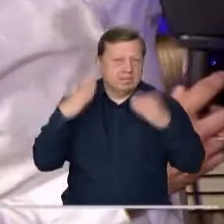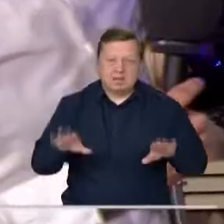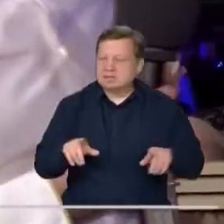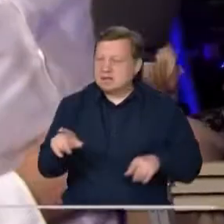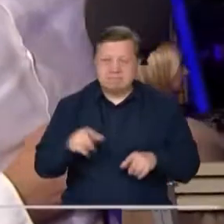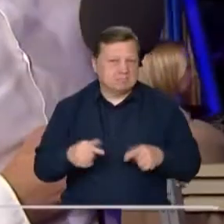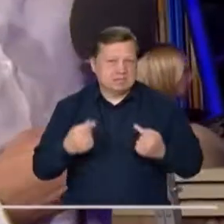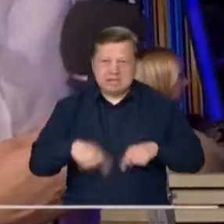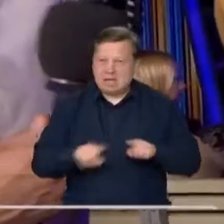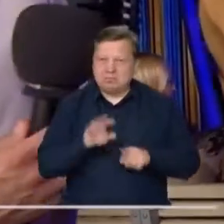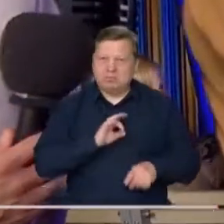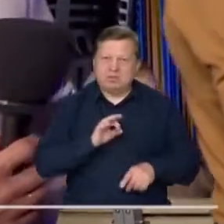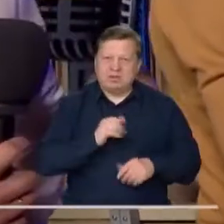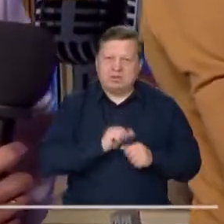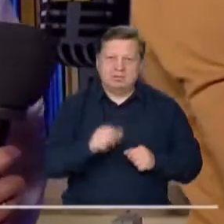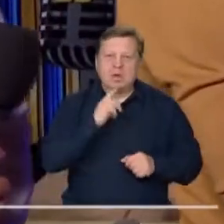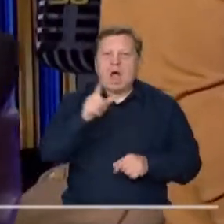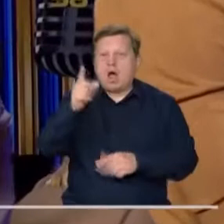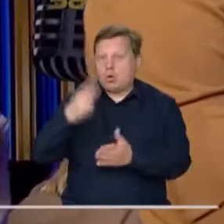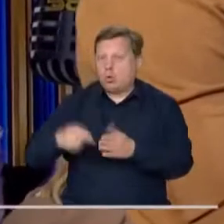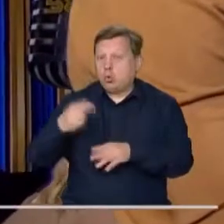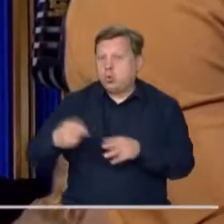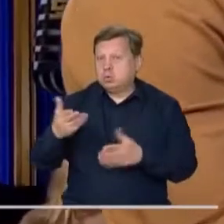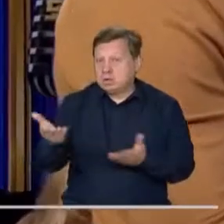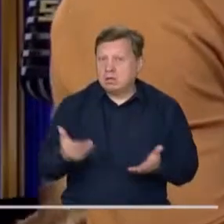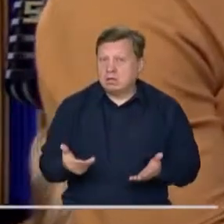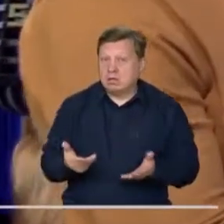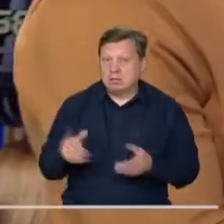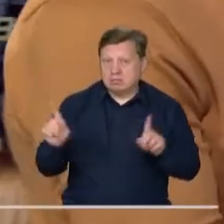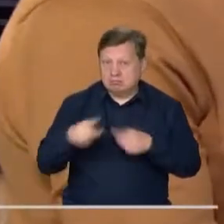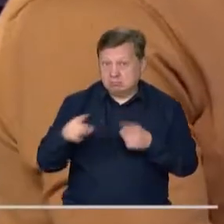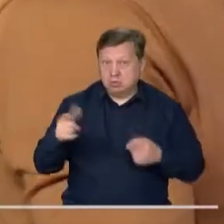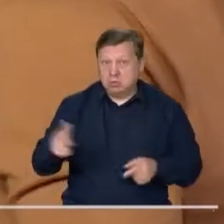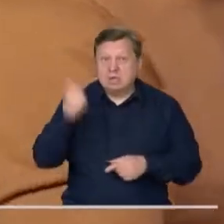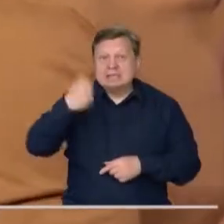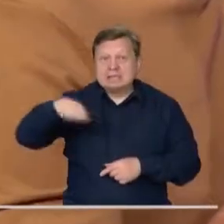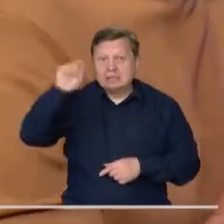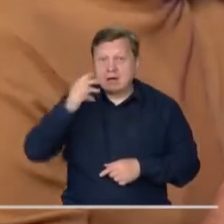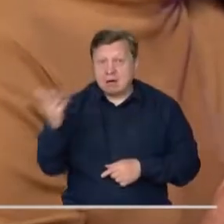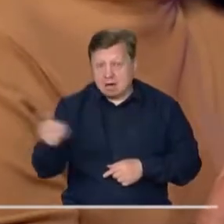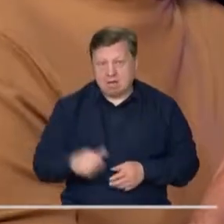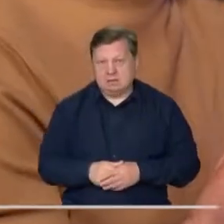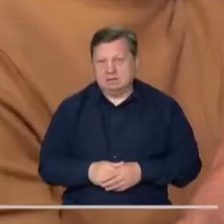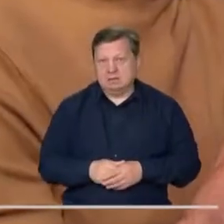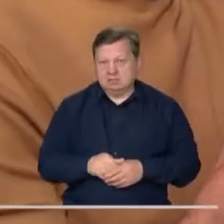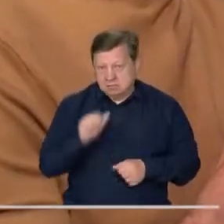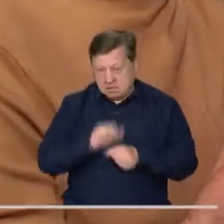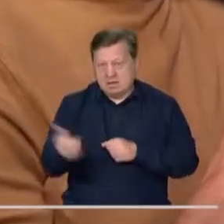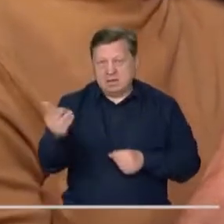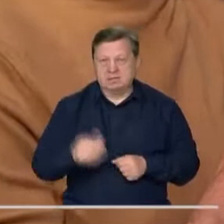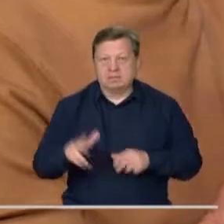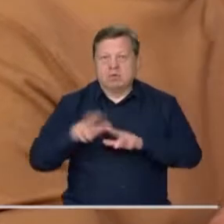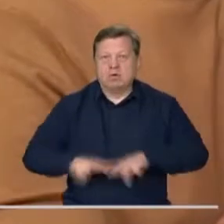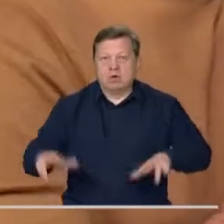było nasi kuzyni są. Orkiestrę strażacką prowadzą, grają nasi kuzyni. Z